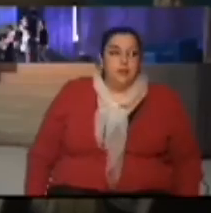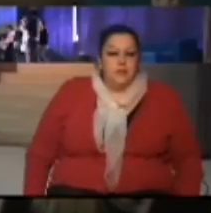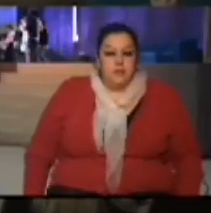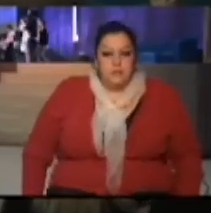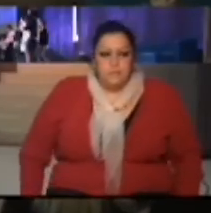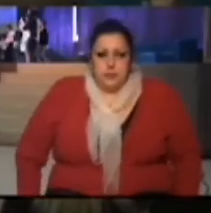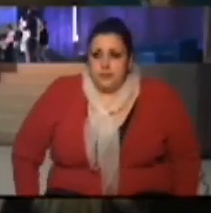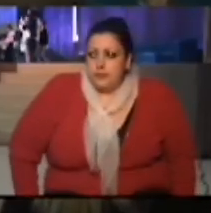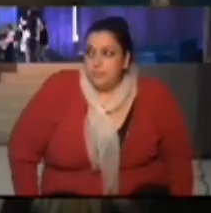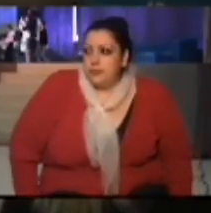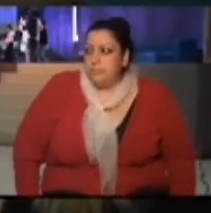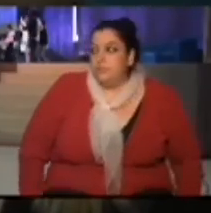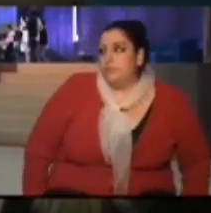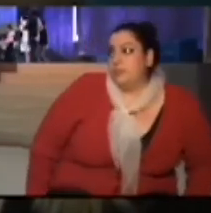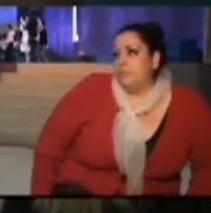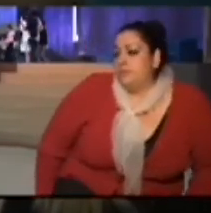ալելույա,